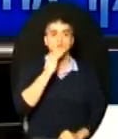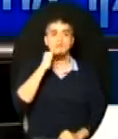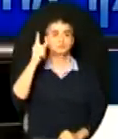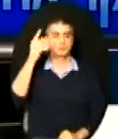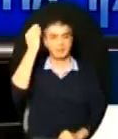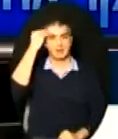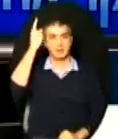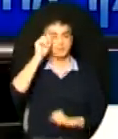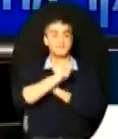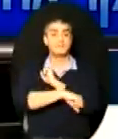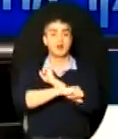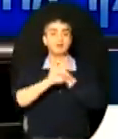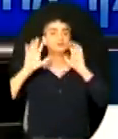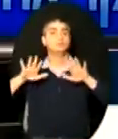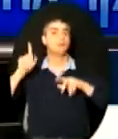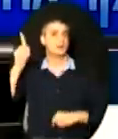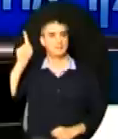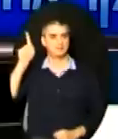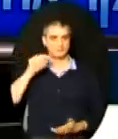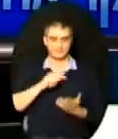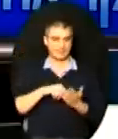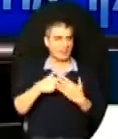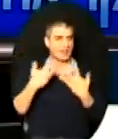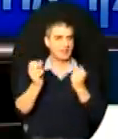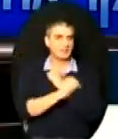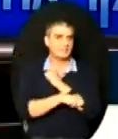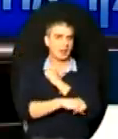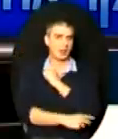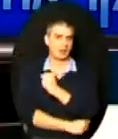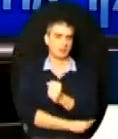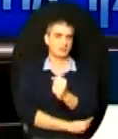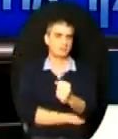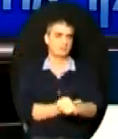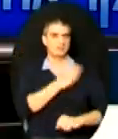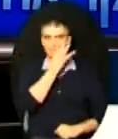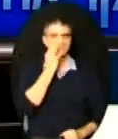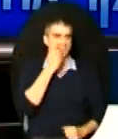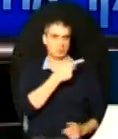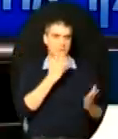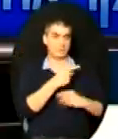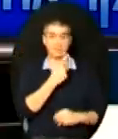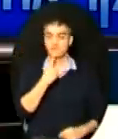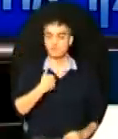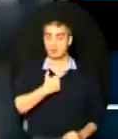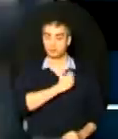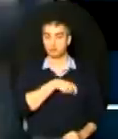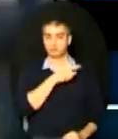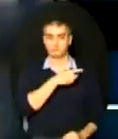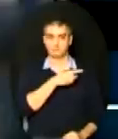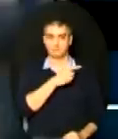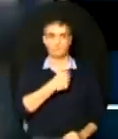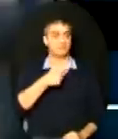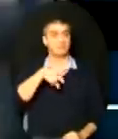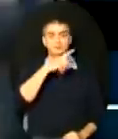ושומרון ללמוד במכללות איסלאמיות, כי אין מכללה לבדואים בנגב. ואומר לי ראש העיר